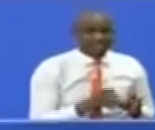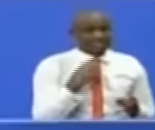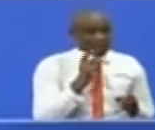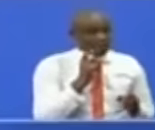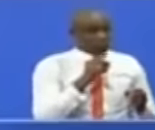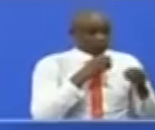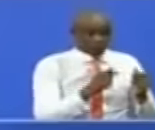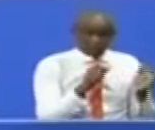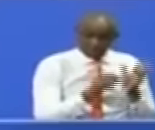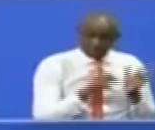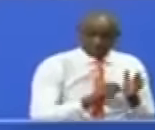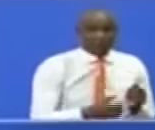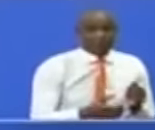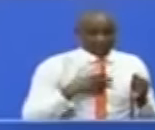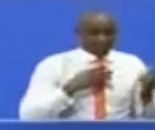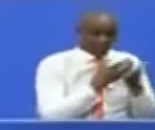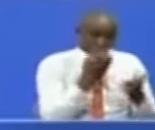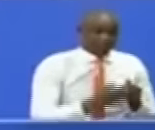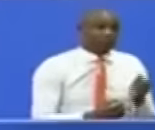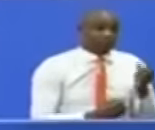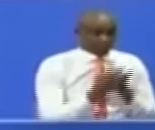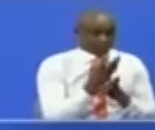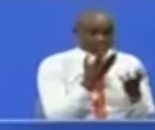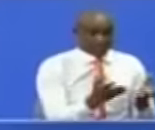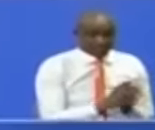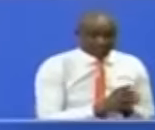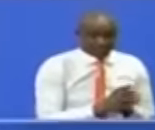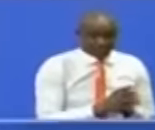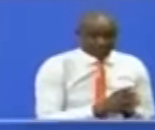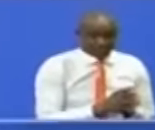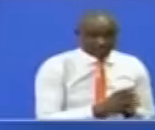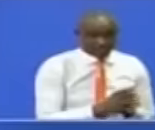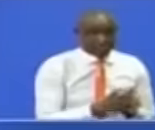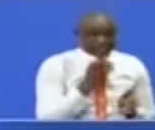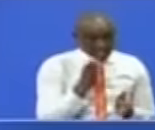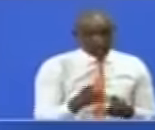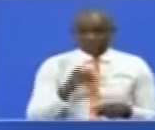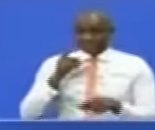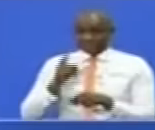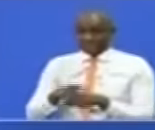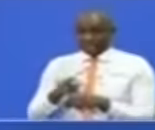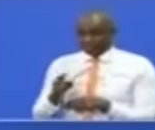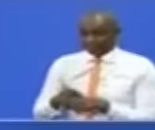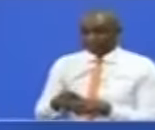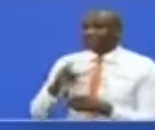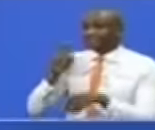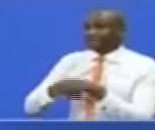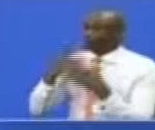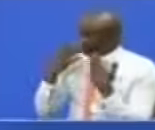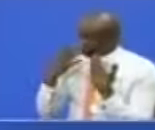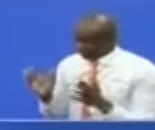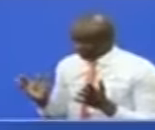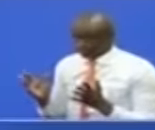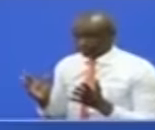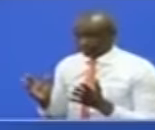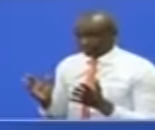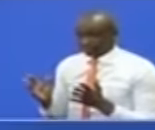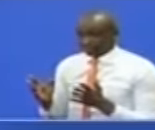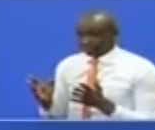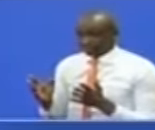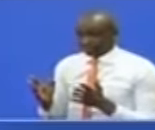sana kupeleka hata vikosi hivyo vya usalama katika maeneo hayo. Na kupeleka askari ni solution ya muda